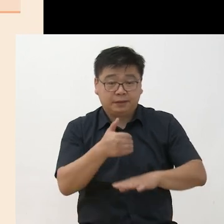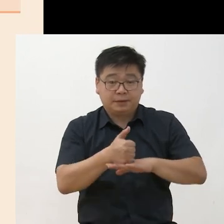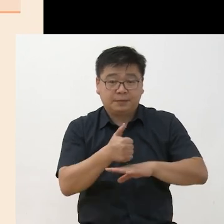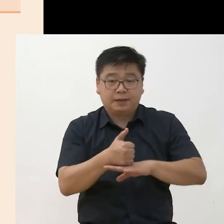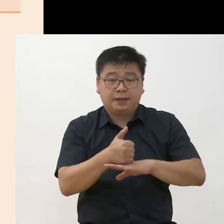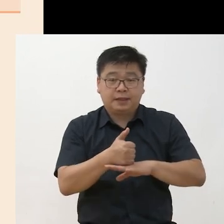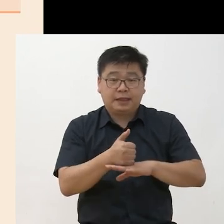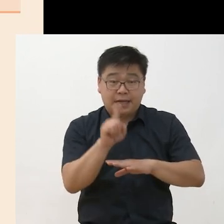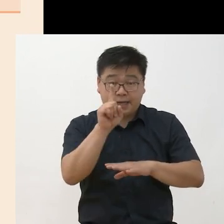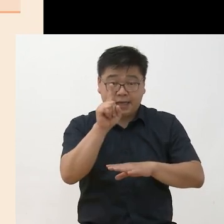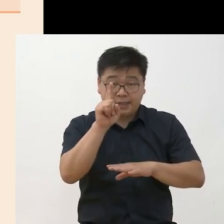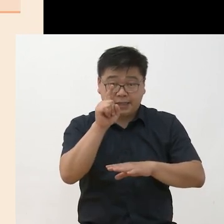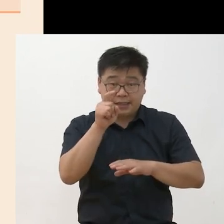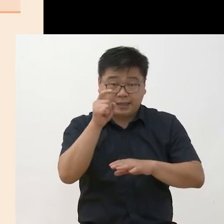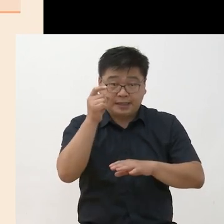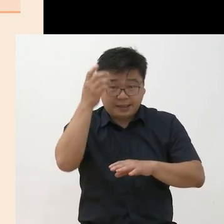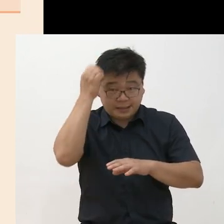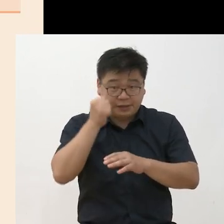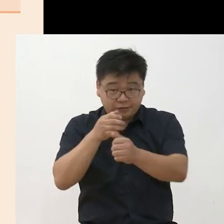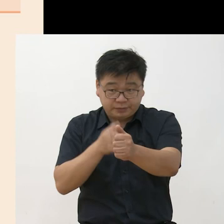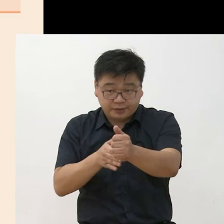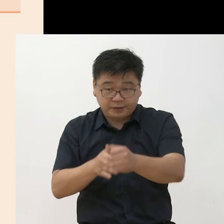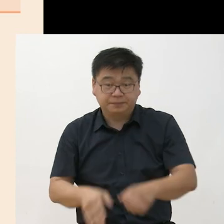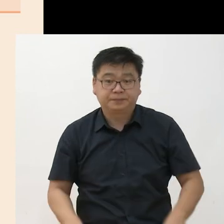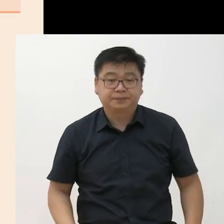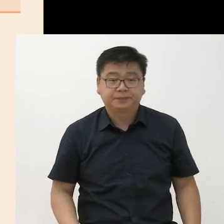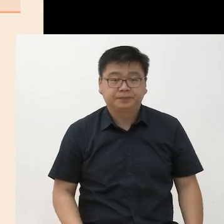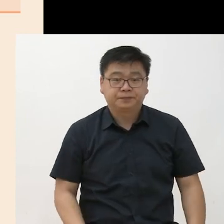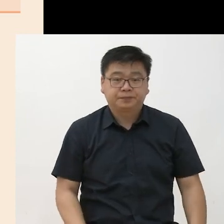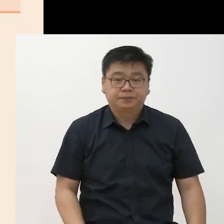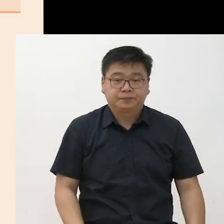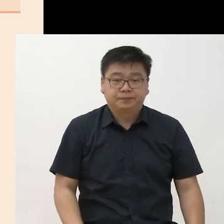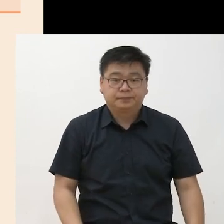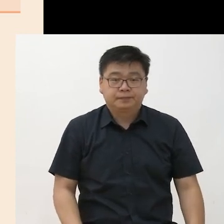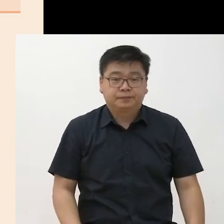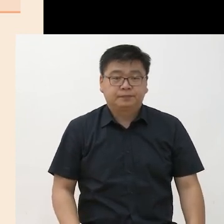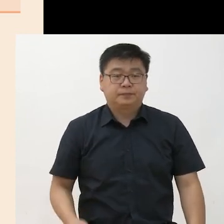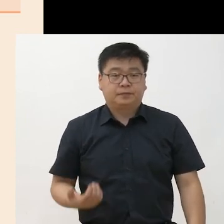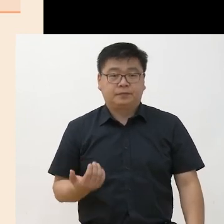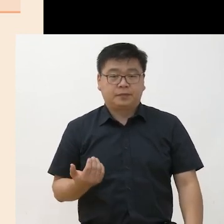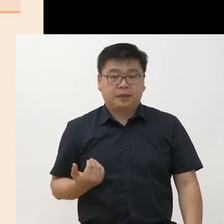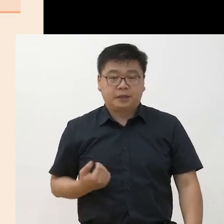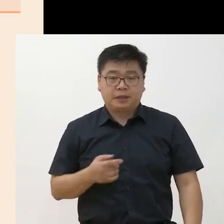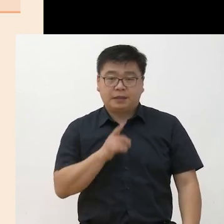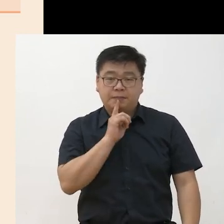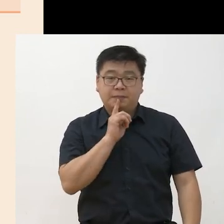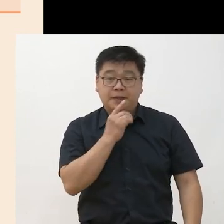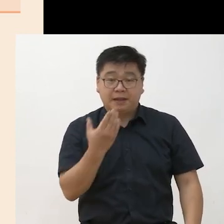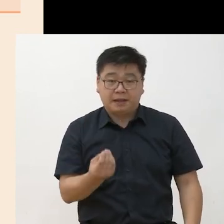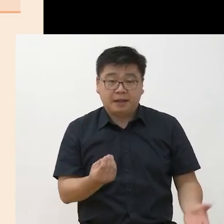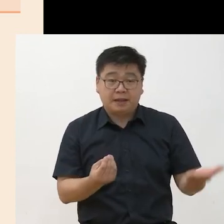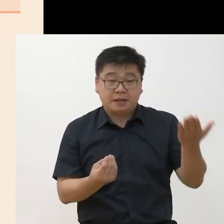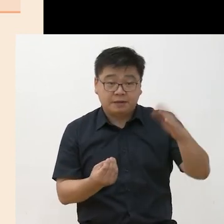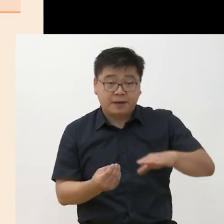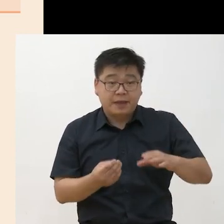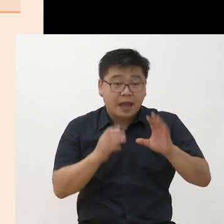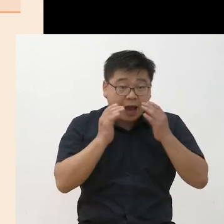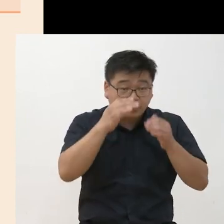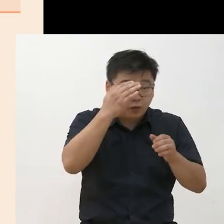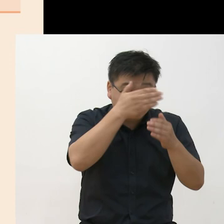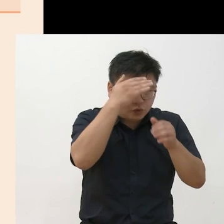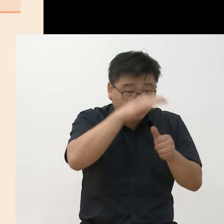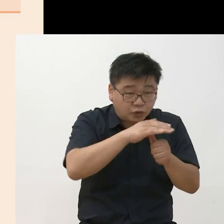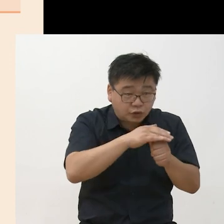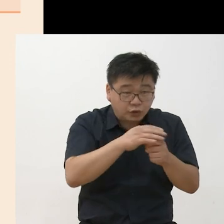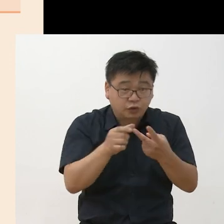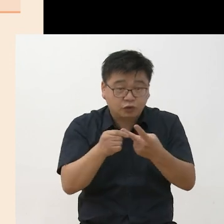마지막으로 한 가지 추가 유의사항을 설명드리겠습니다. 앞에서 계속 말씀드렸듯이 아동 청소년